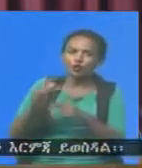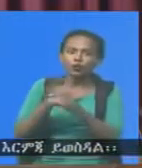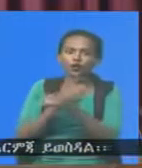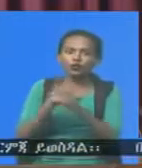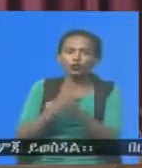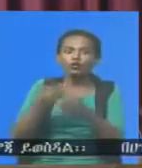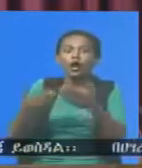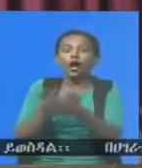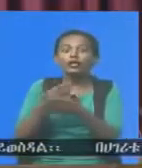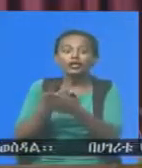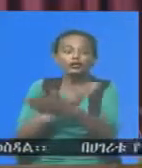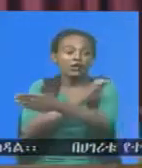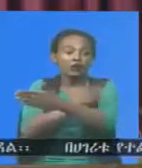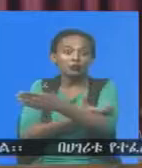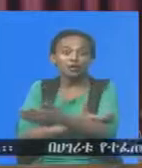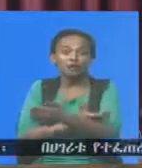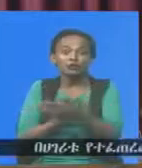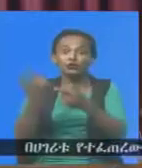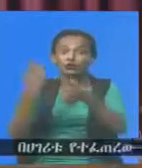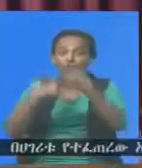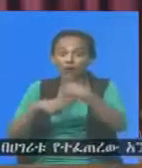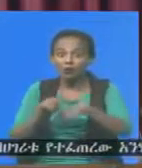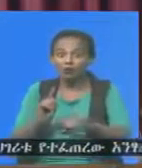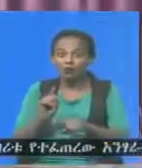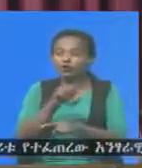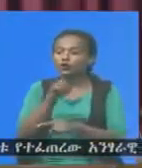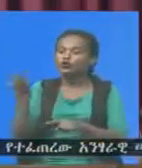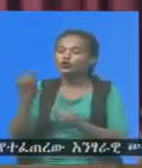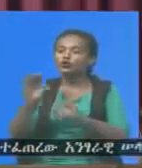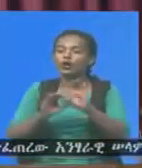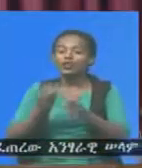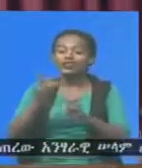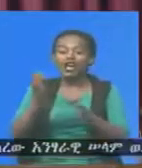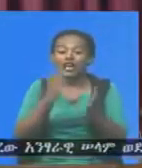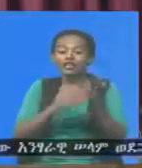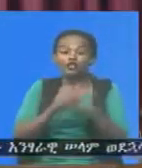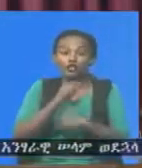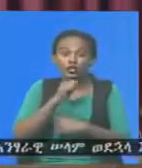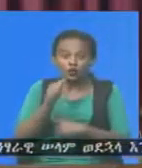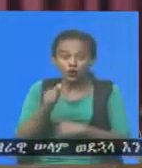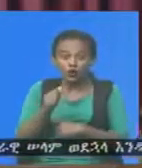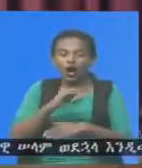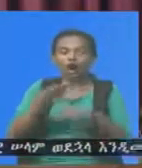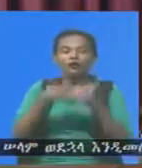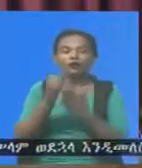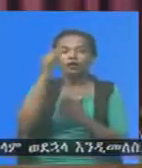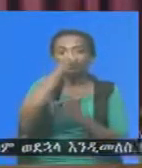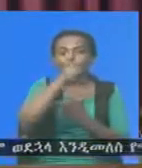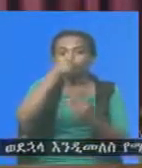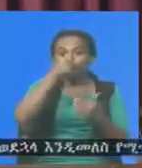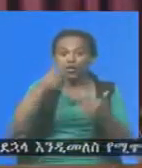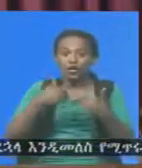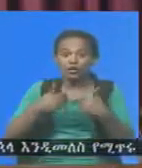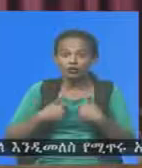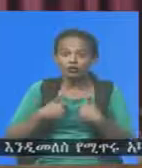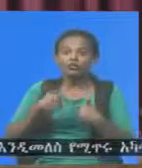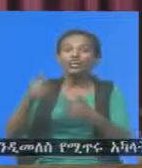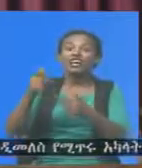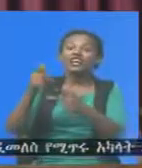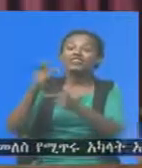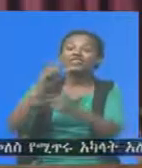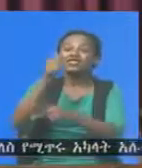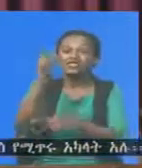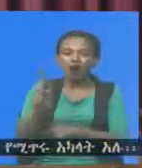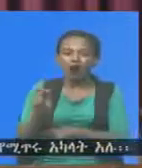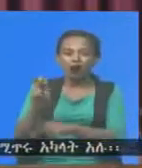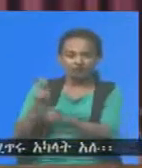አዳዲስ ካፒታል ኢንጀክስ ለሚደረግላቸው ያን ማድረግ ሳይቸገሩ አጠቃላይ ኢትዮጵያ ያለችበትን እዳ የመክፈል አቅም